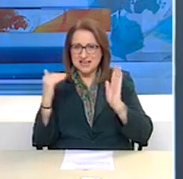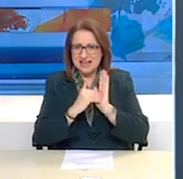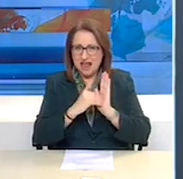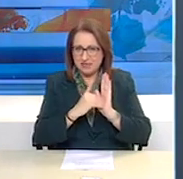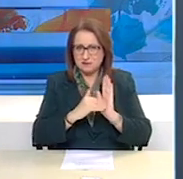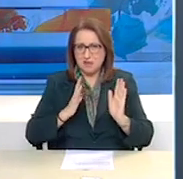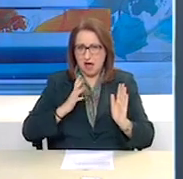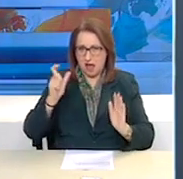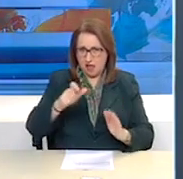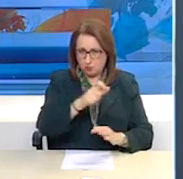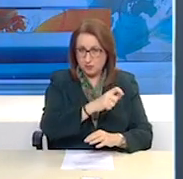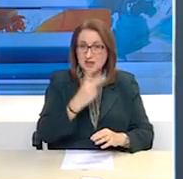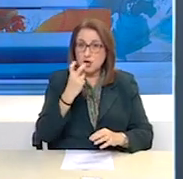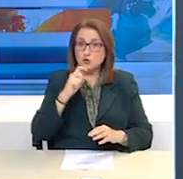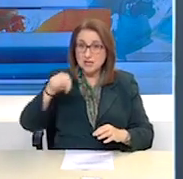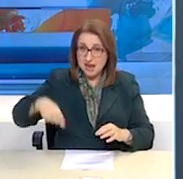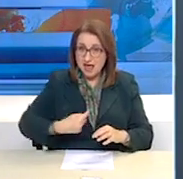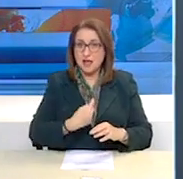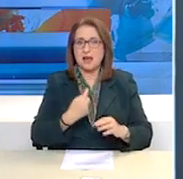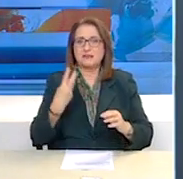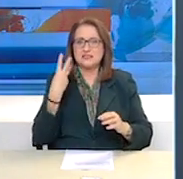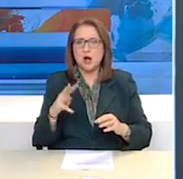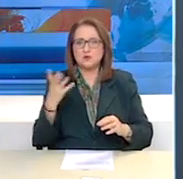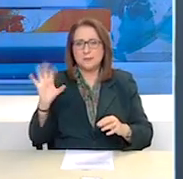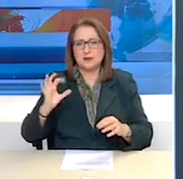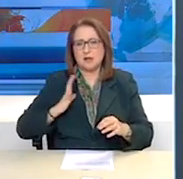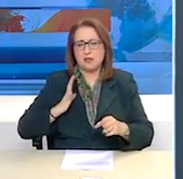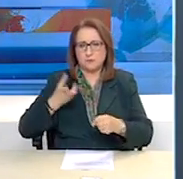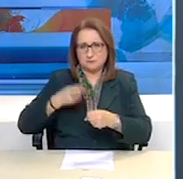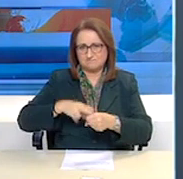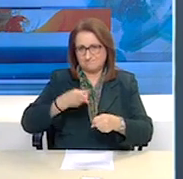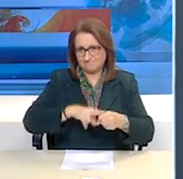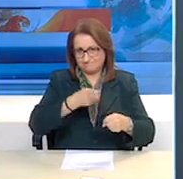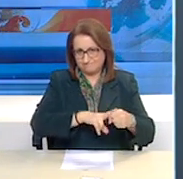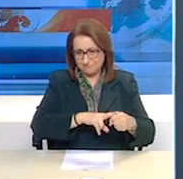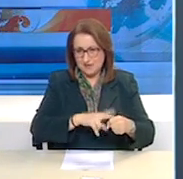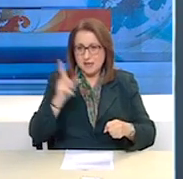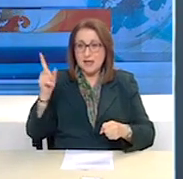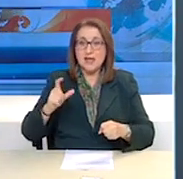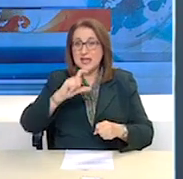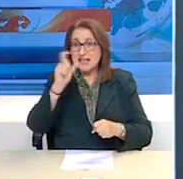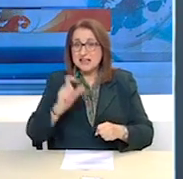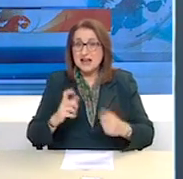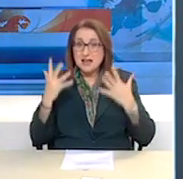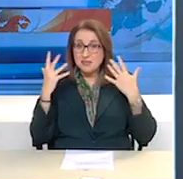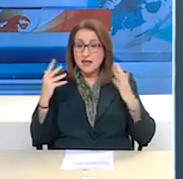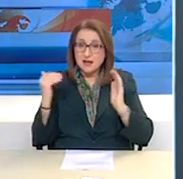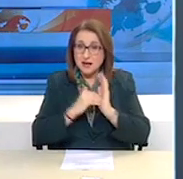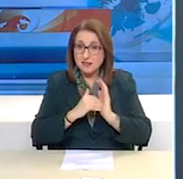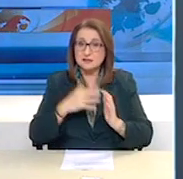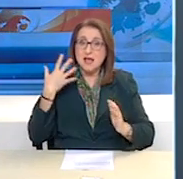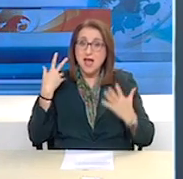και 29.350 θάνατοι, ενώ η Ιταλία πενθεί για περισσότερες από 10.700 καταγεγραμμένους